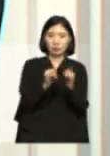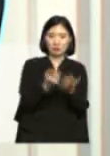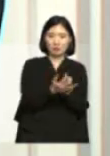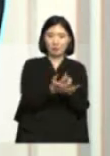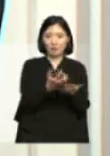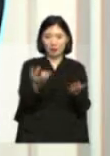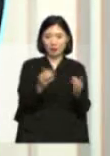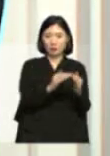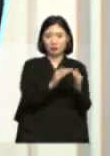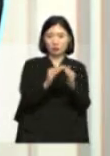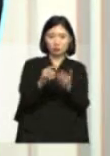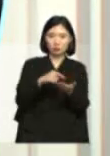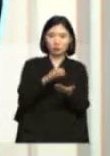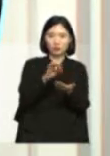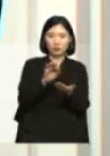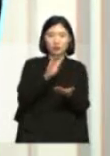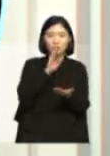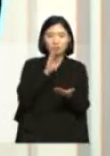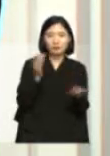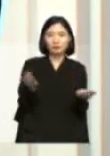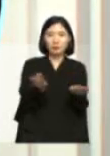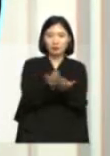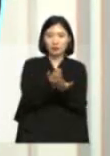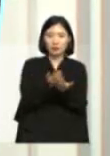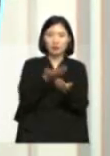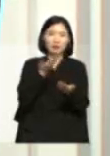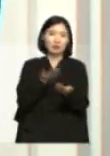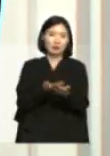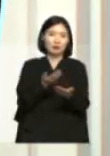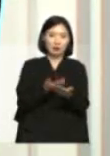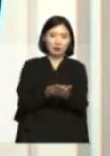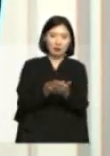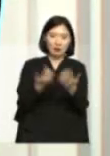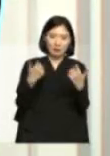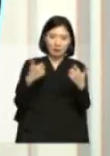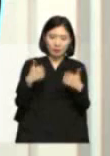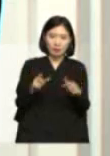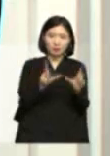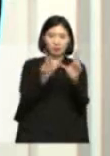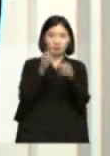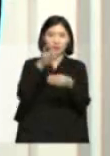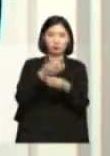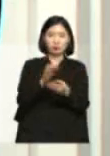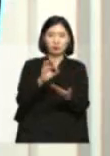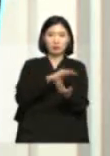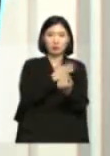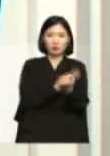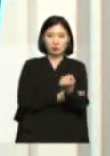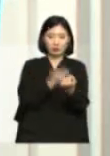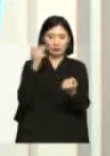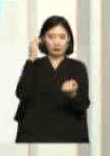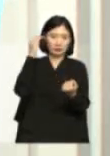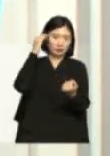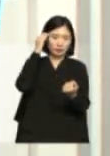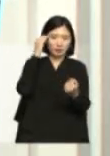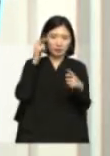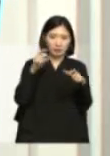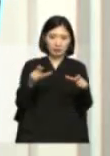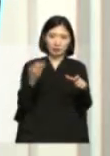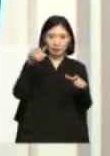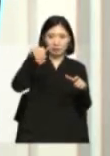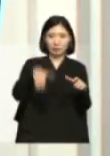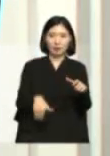이주 대책과 보상과 현실화를 요구하며 하루하루 삶을 이어가고 있습니다. 재산권 침해, 지역